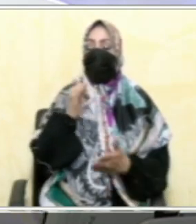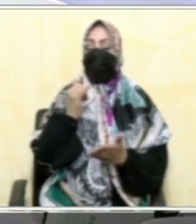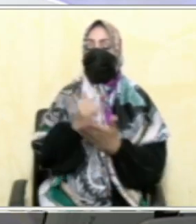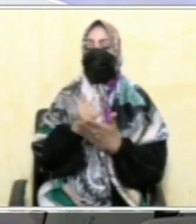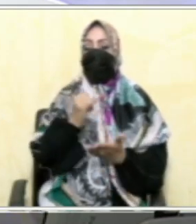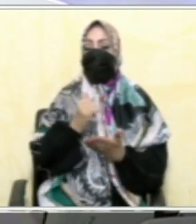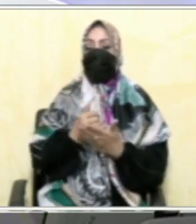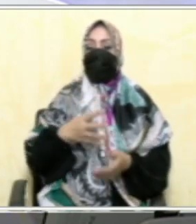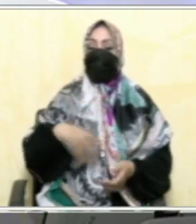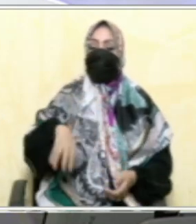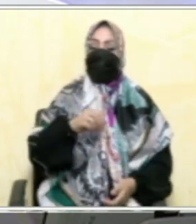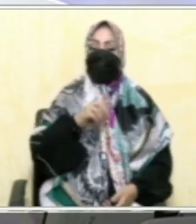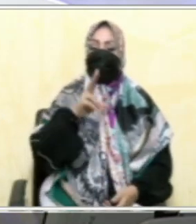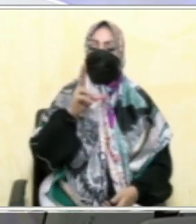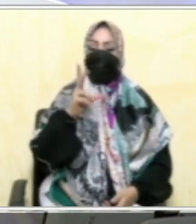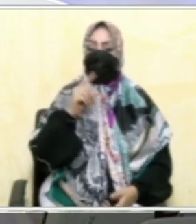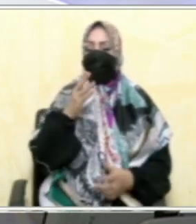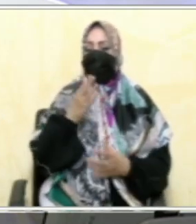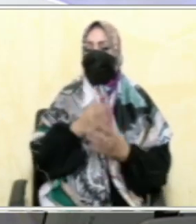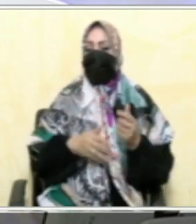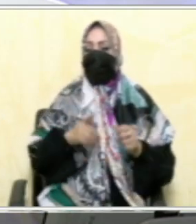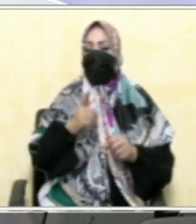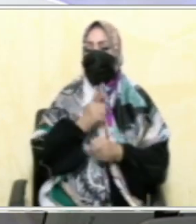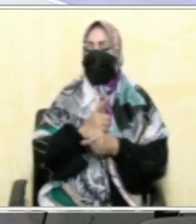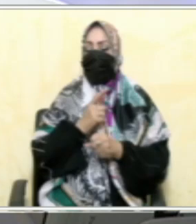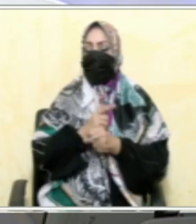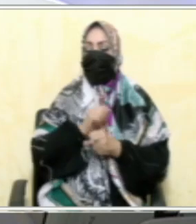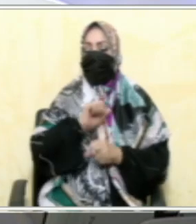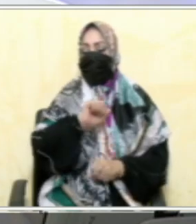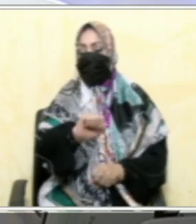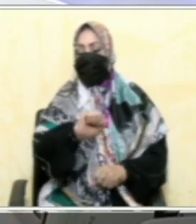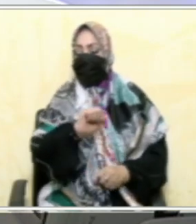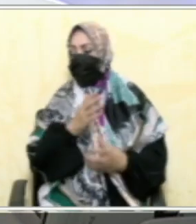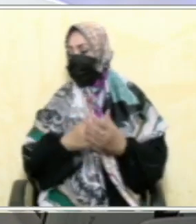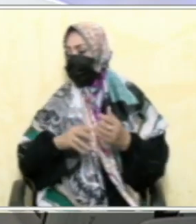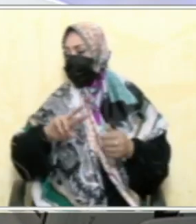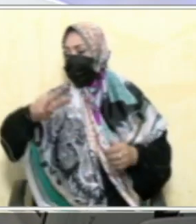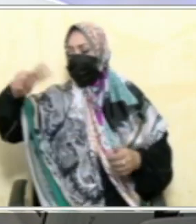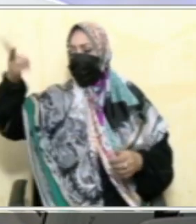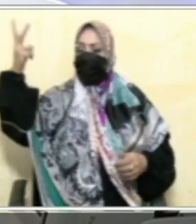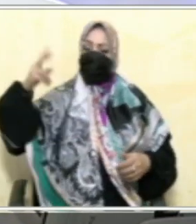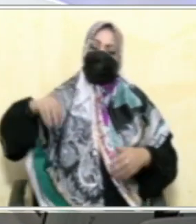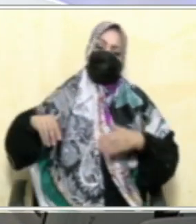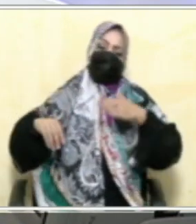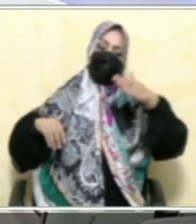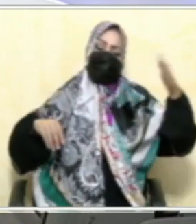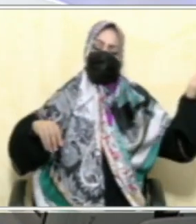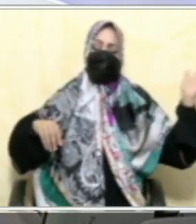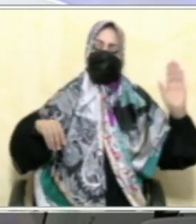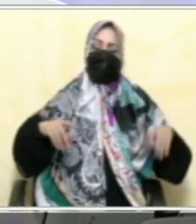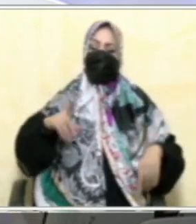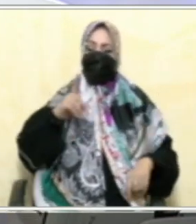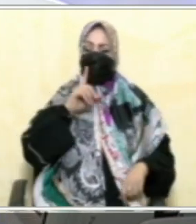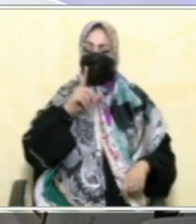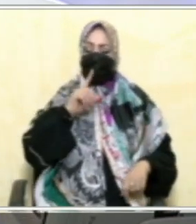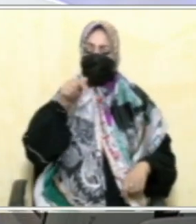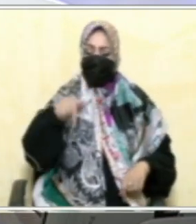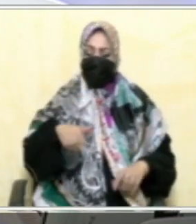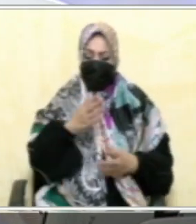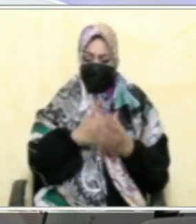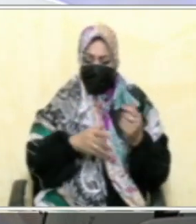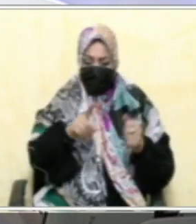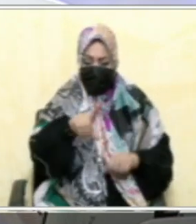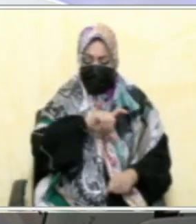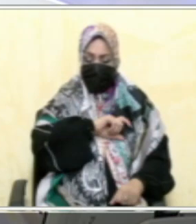أمر معروف حتى في الشريعة. لماذا قال الفقهاء: القاضي لا يقضي لابنه وإن نزل،